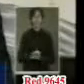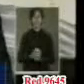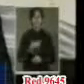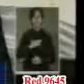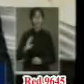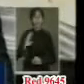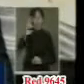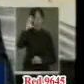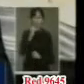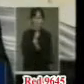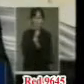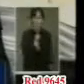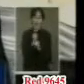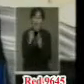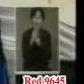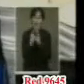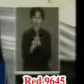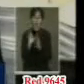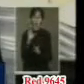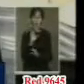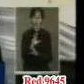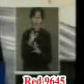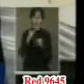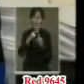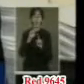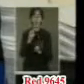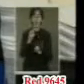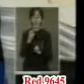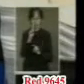อประท้วงตามข้อบังคับข้อ61